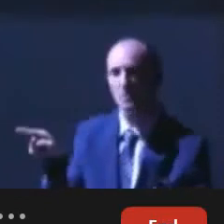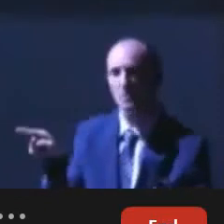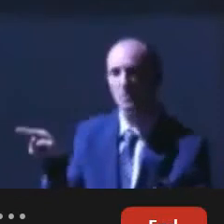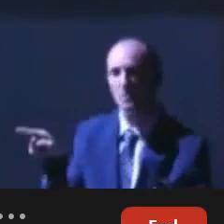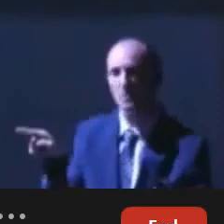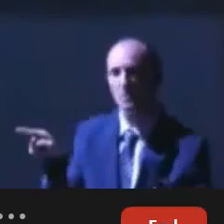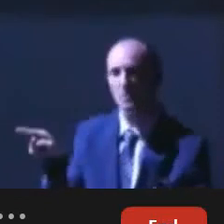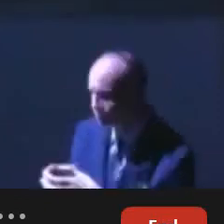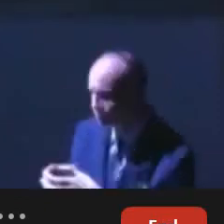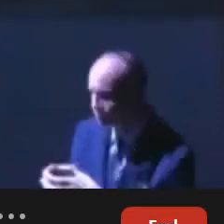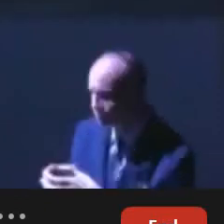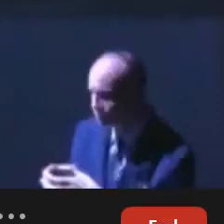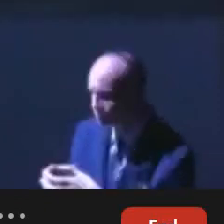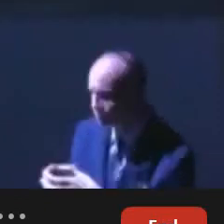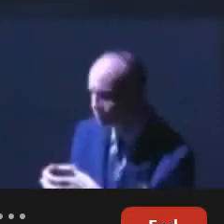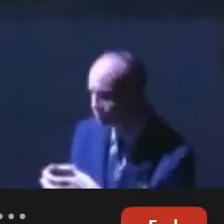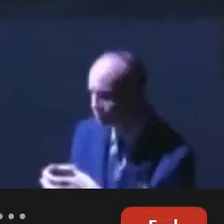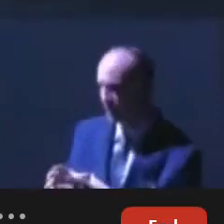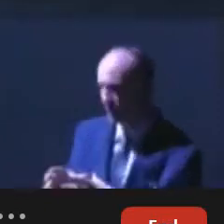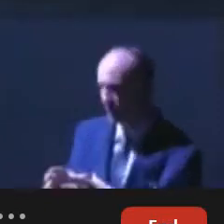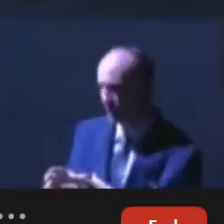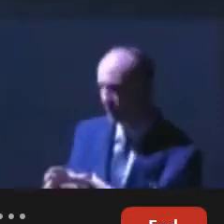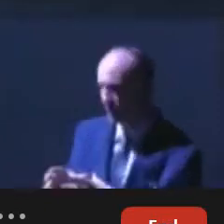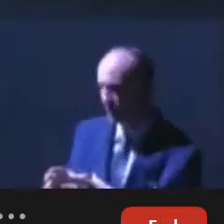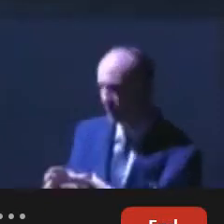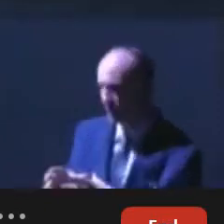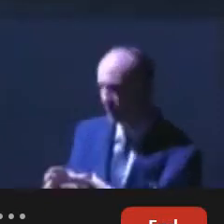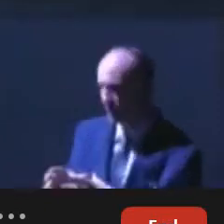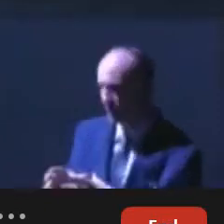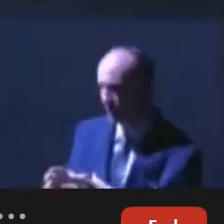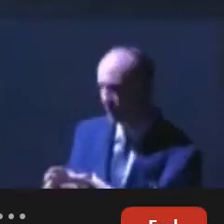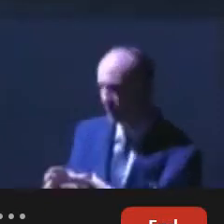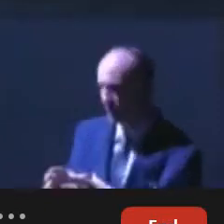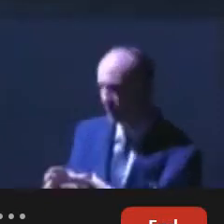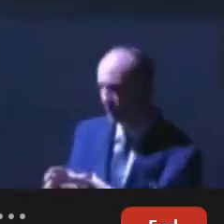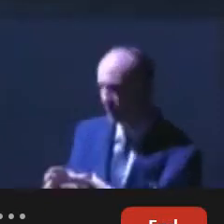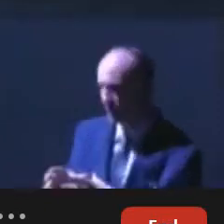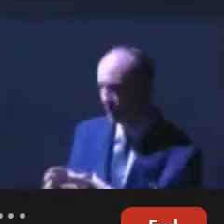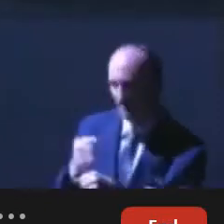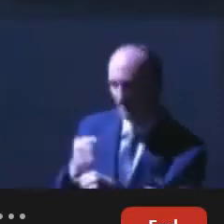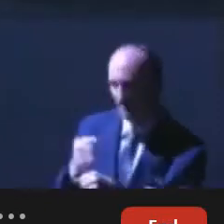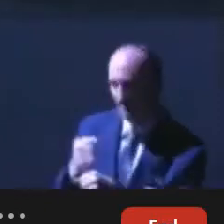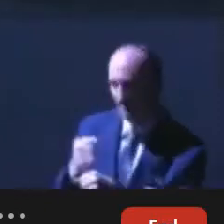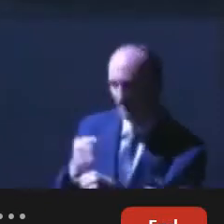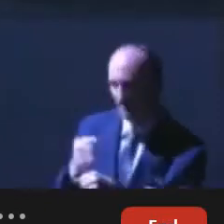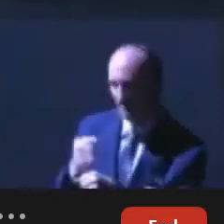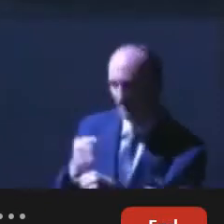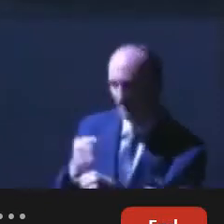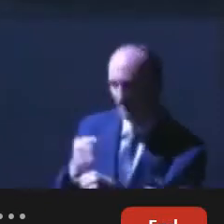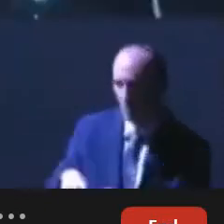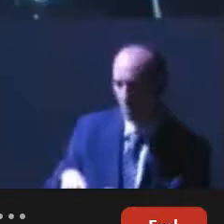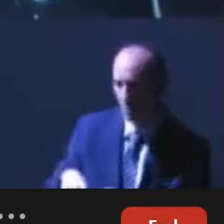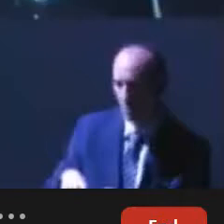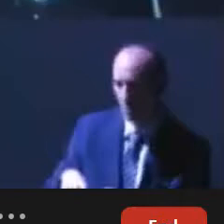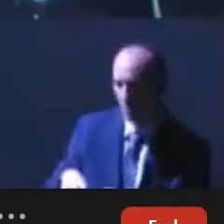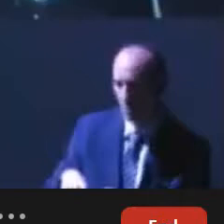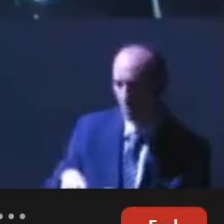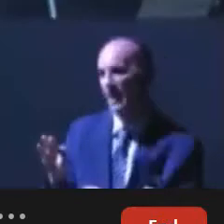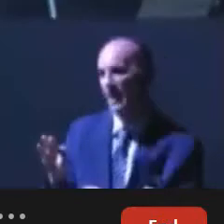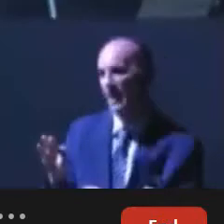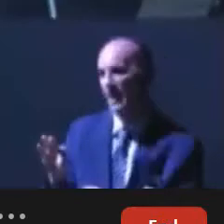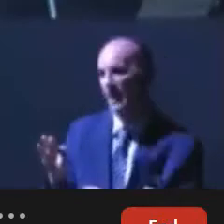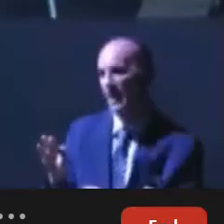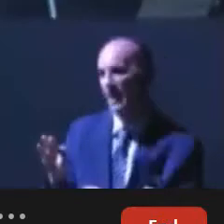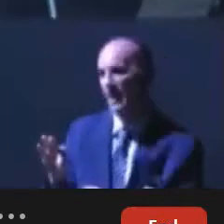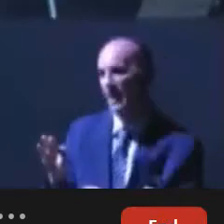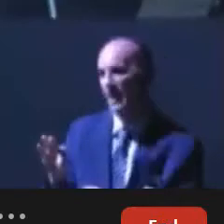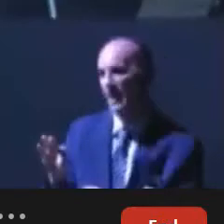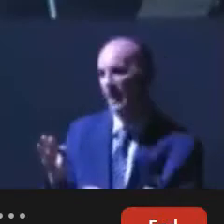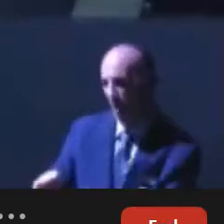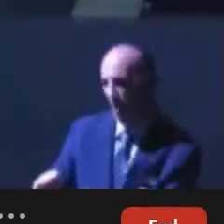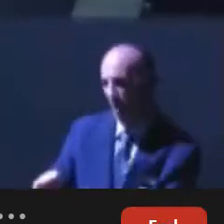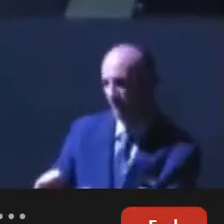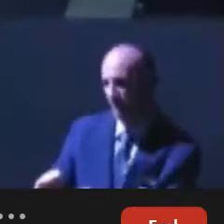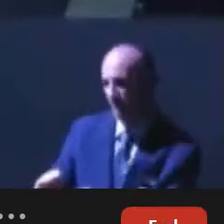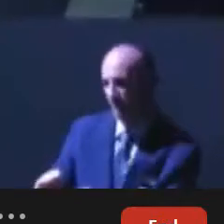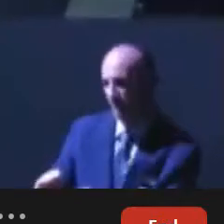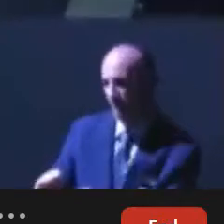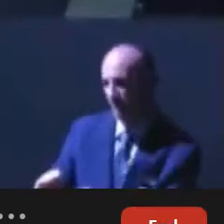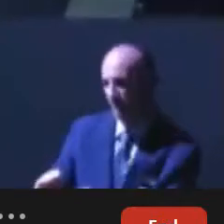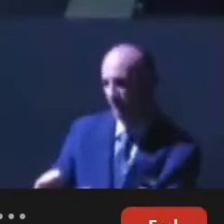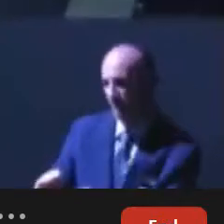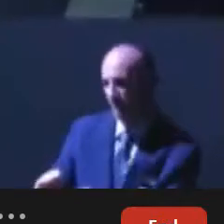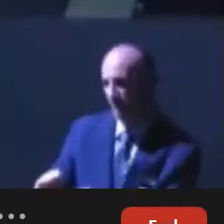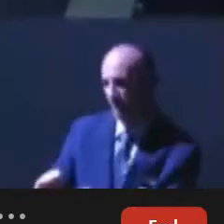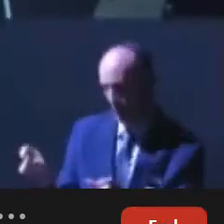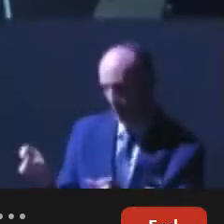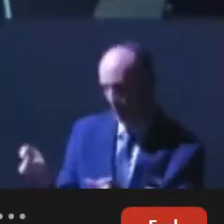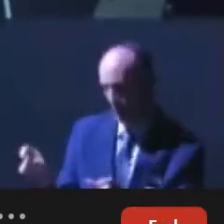IT, okay. Họ làm việc không phải được vì lương đâu, họ làm việc vì cái đồng chủ sở hữu, tức là vì cái cổ phần ở trong dự án này. Tôi có muốn liên hệ với tất cả